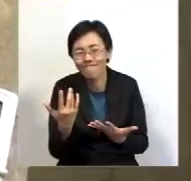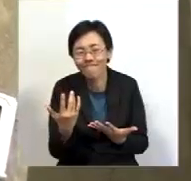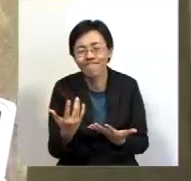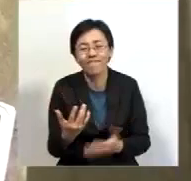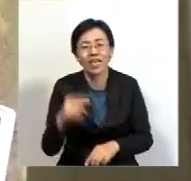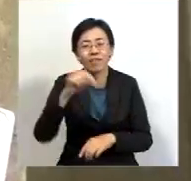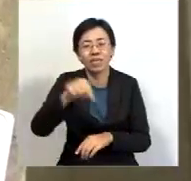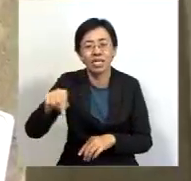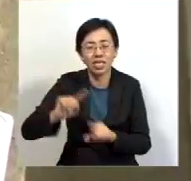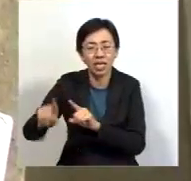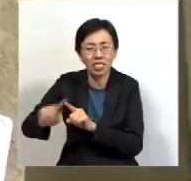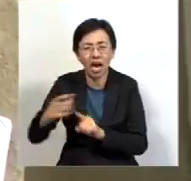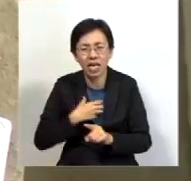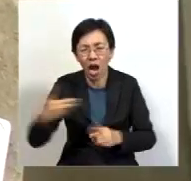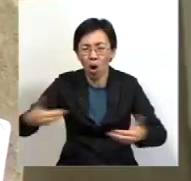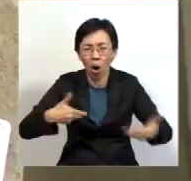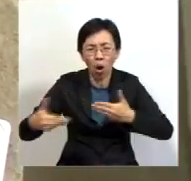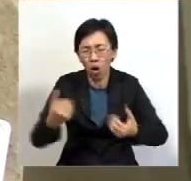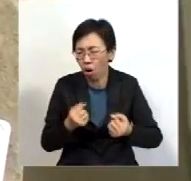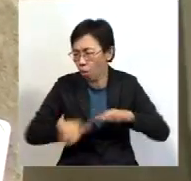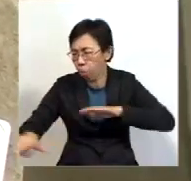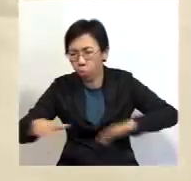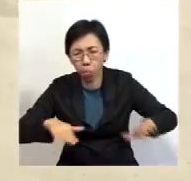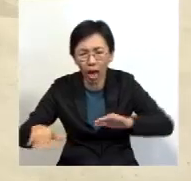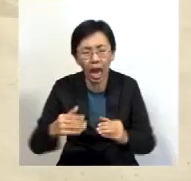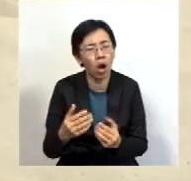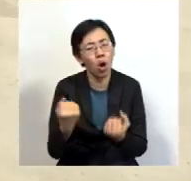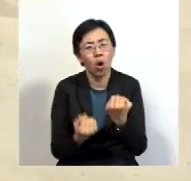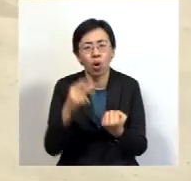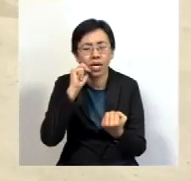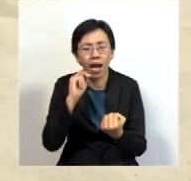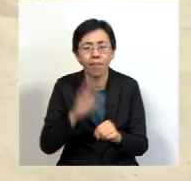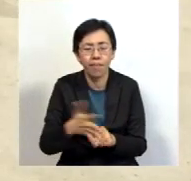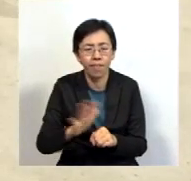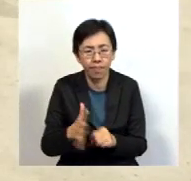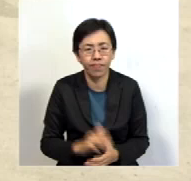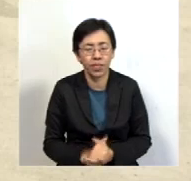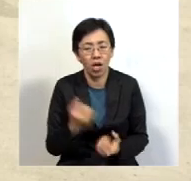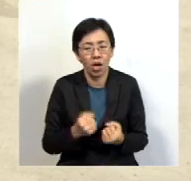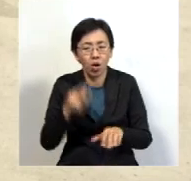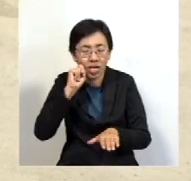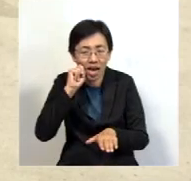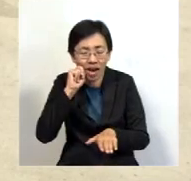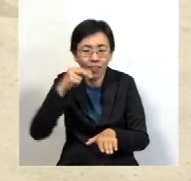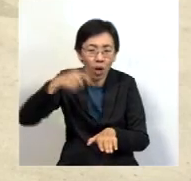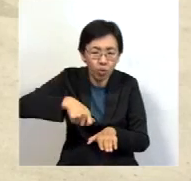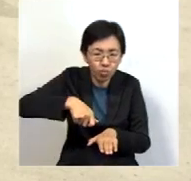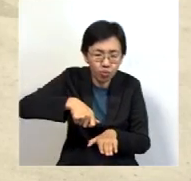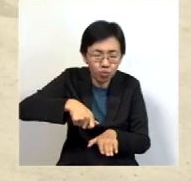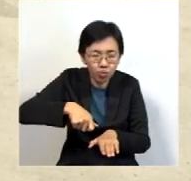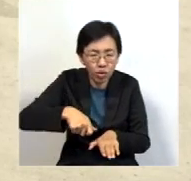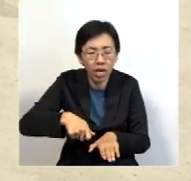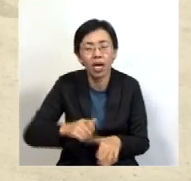นที่อื่นๆเนี่ยก็ต้องการใช้น้ำเช่นเดียวกันโดยกรมชลประทานสนับสนุนรถบรรทุกน้ำ6คันกรมวิ่งบรรทุกน้ำเนี่ยประม